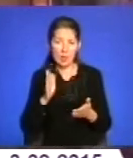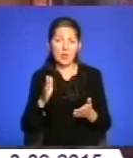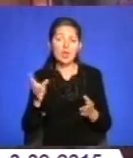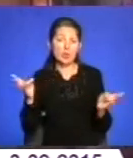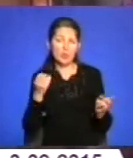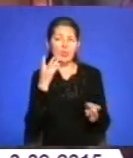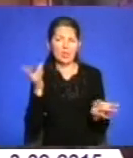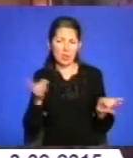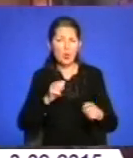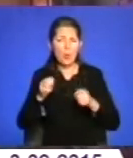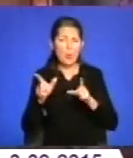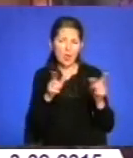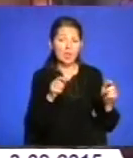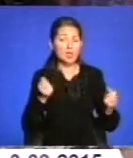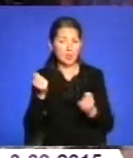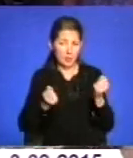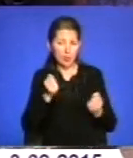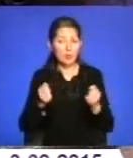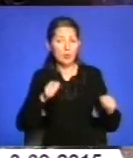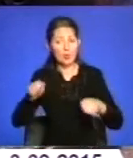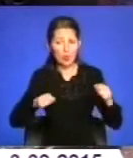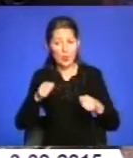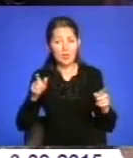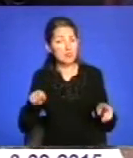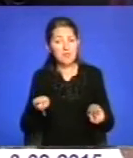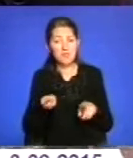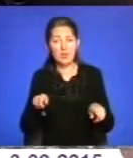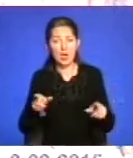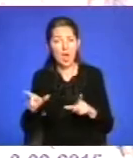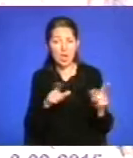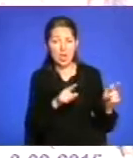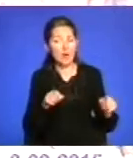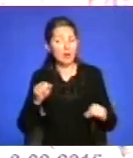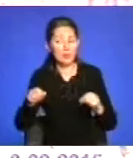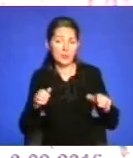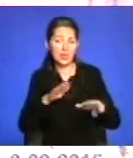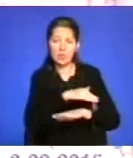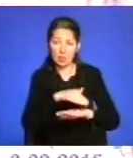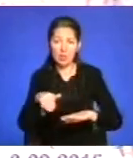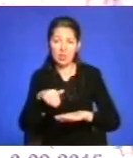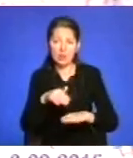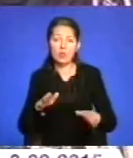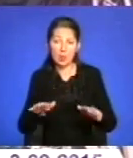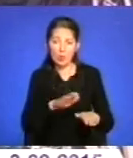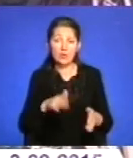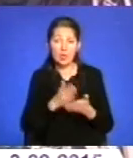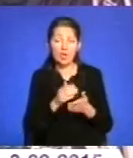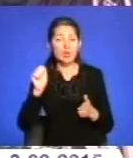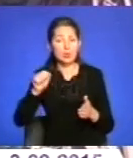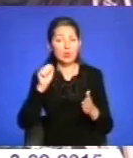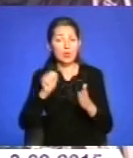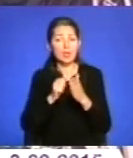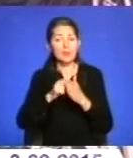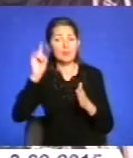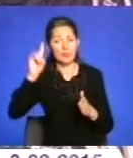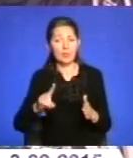їхав. Ровер теж на подвір'ї. Ну, стукали по під вікна, ніхто не відкривав, ну, але людей насторожило те, що немає худоби.